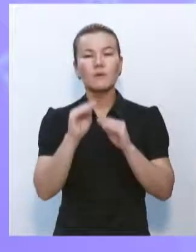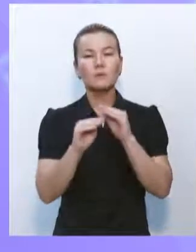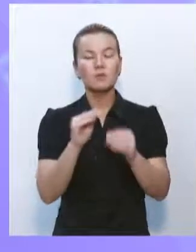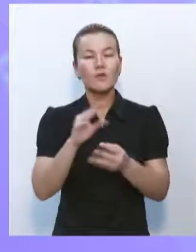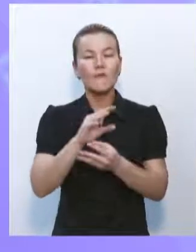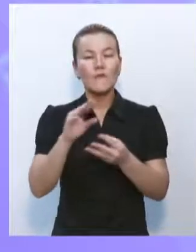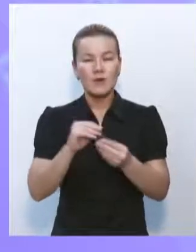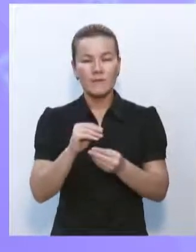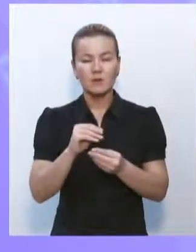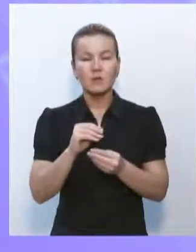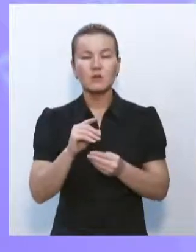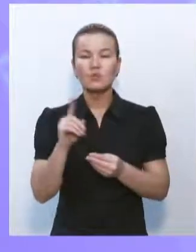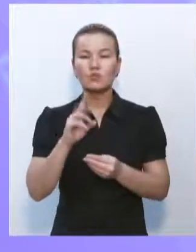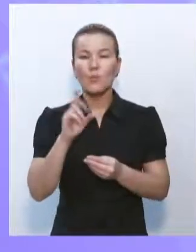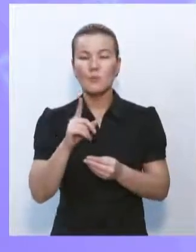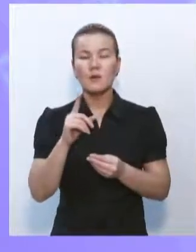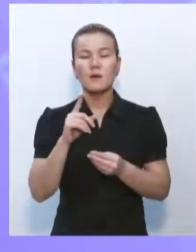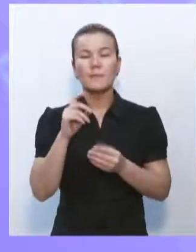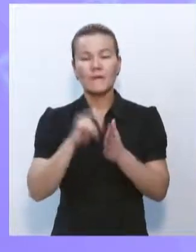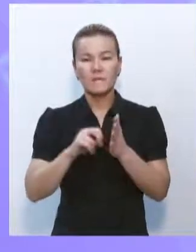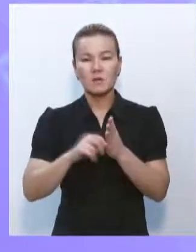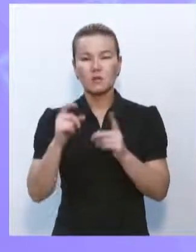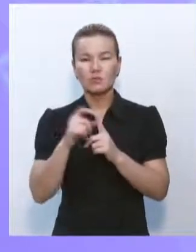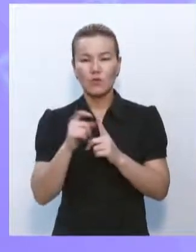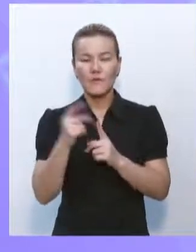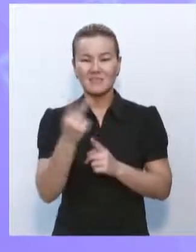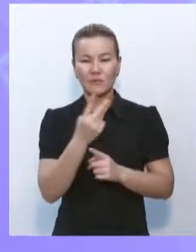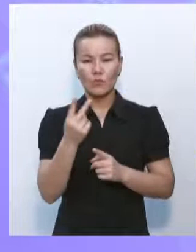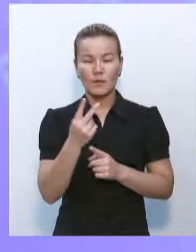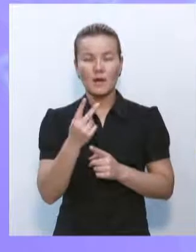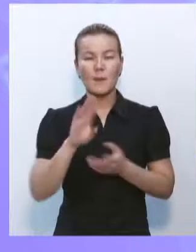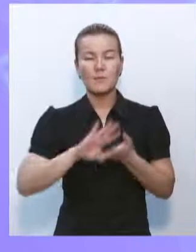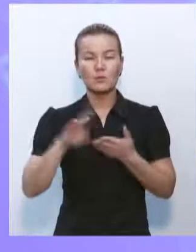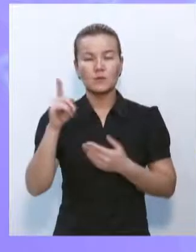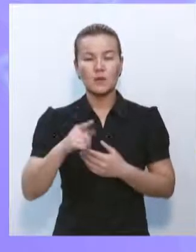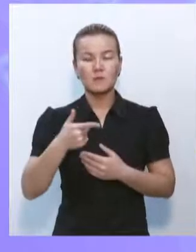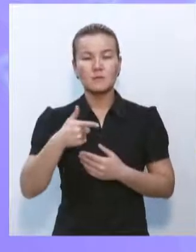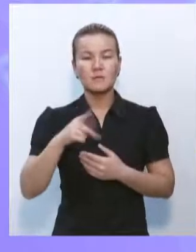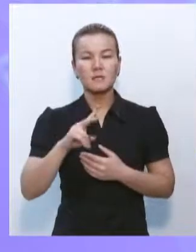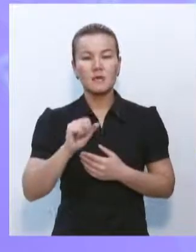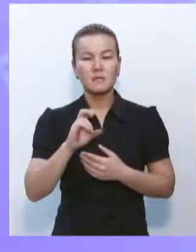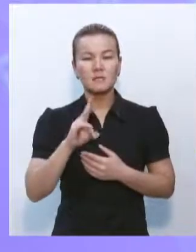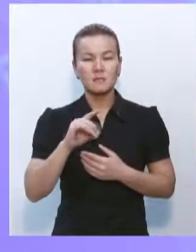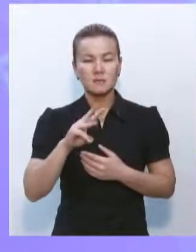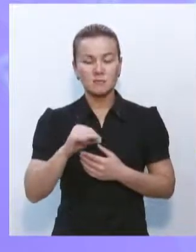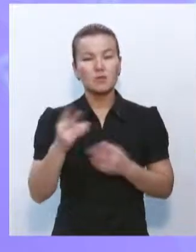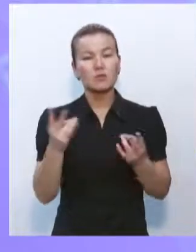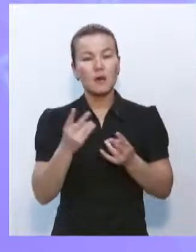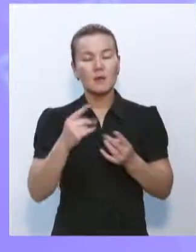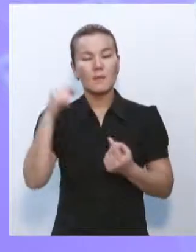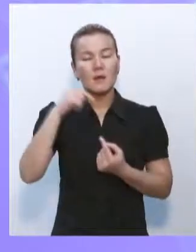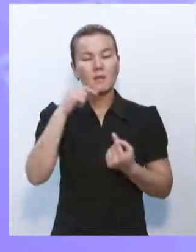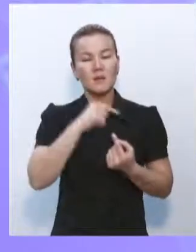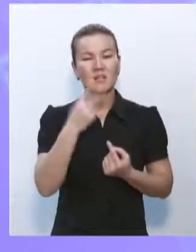Сформулируем вывод. Чтобы проверить слово с двумя безударными гласными, надо подобрать